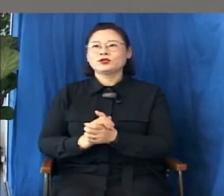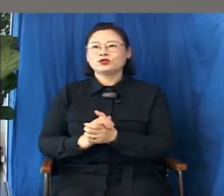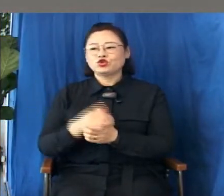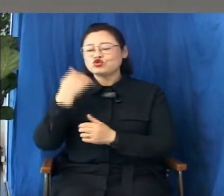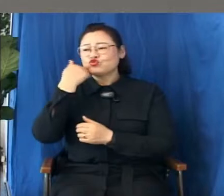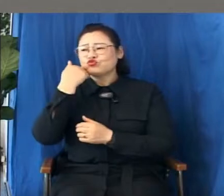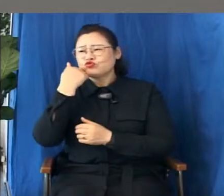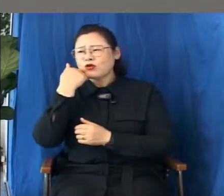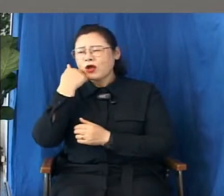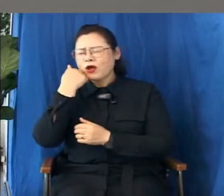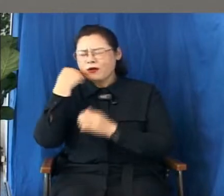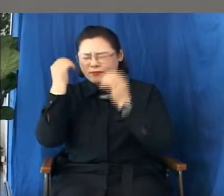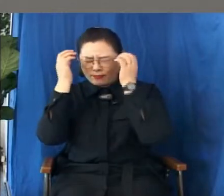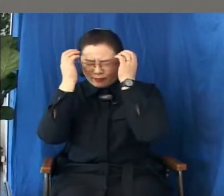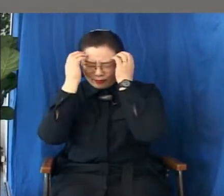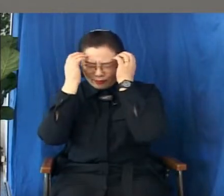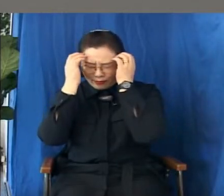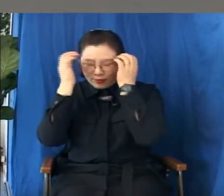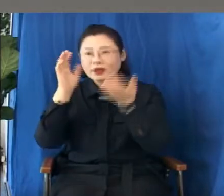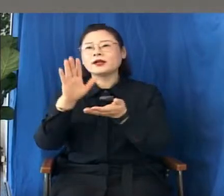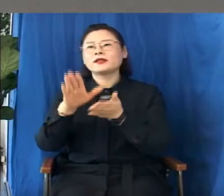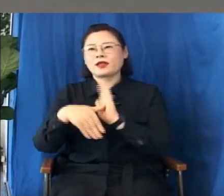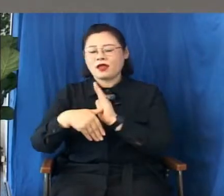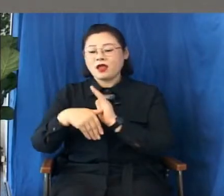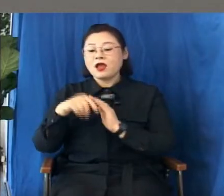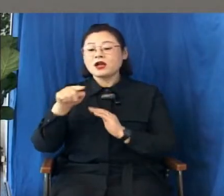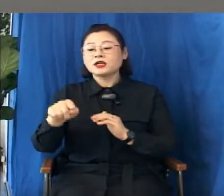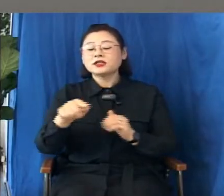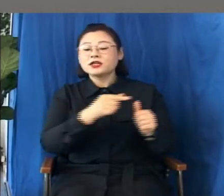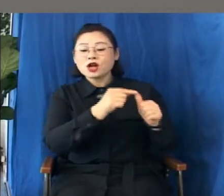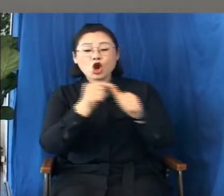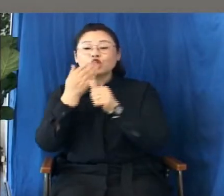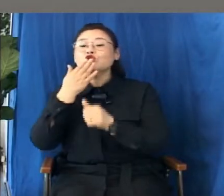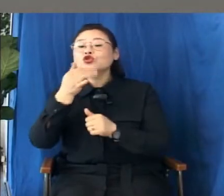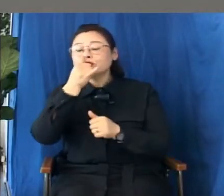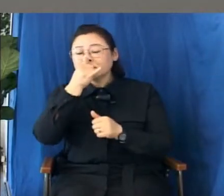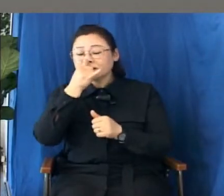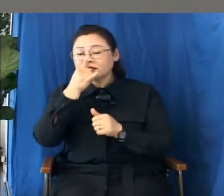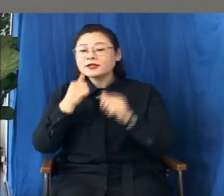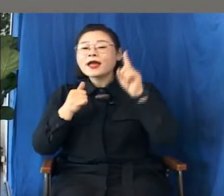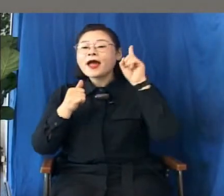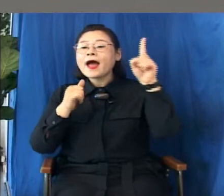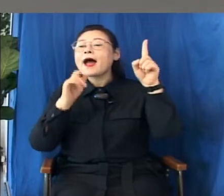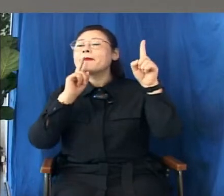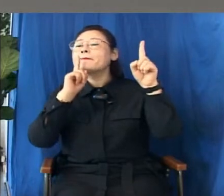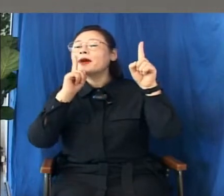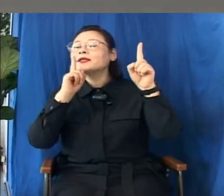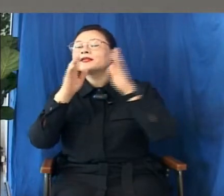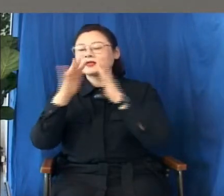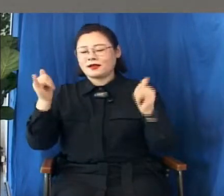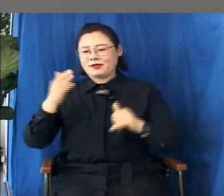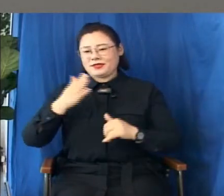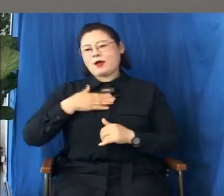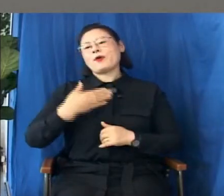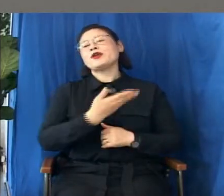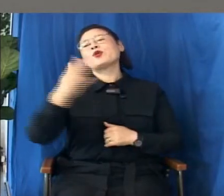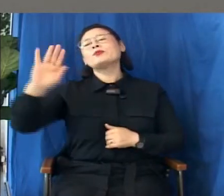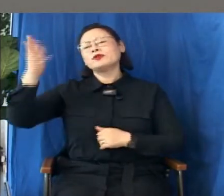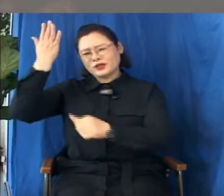수세에 몰려있을 때 그 수세에서 그를 건질 수 있는 한마디의 사람이 저와 여러분이 되어야 될 줄로